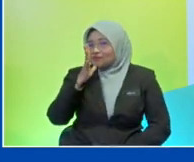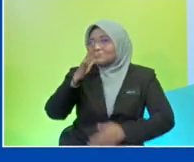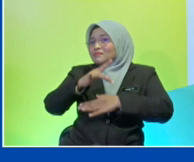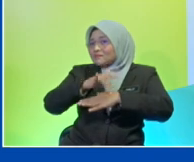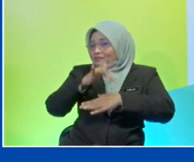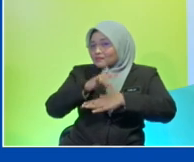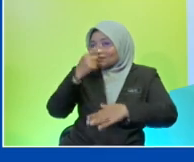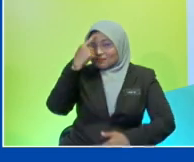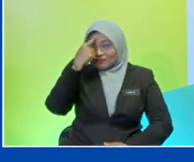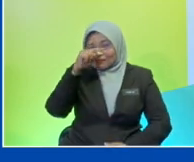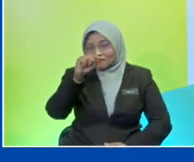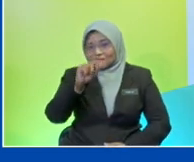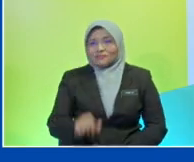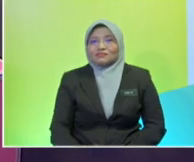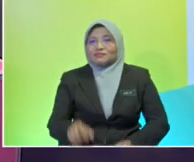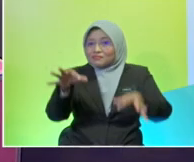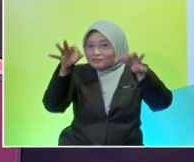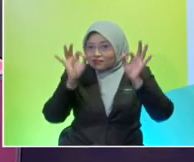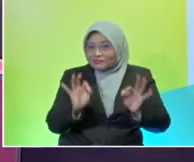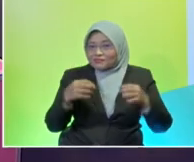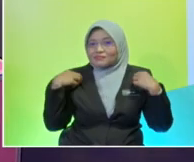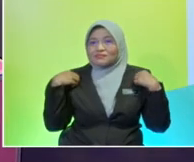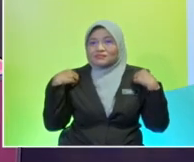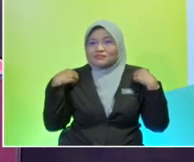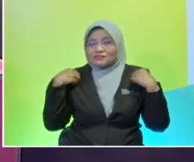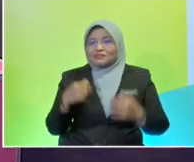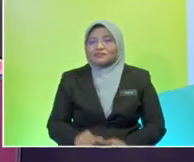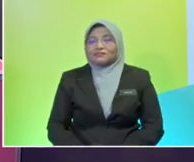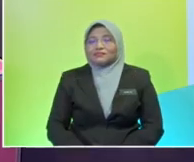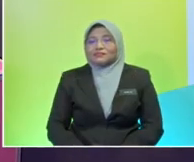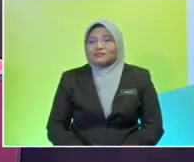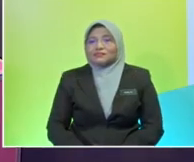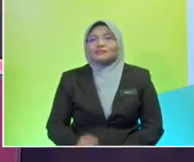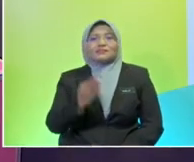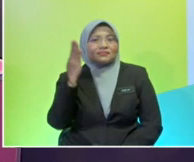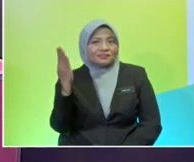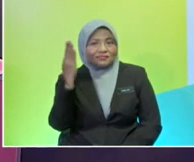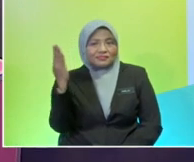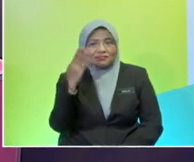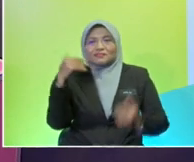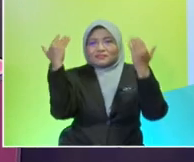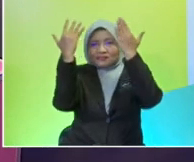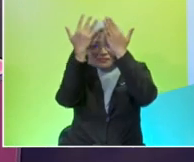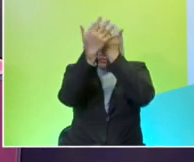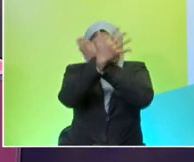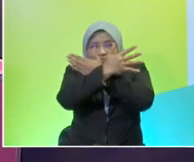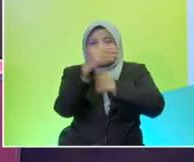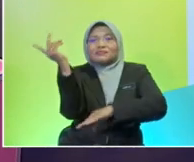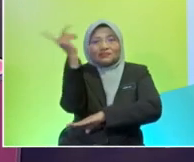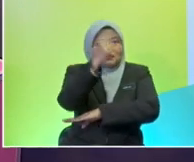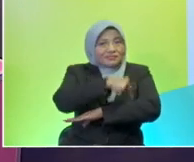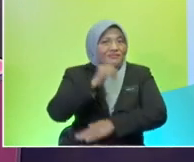angkat kain di jemuran kebiasaan cuaca mendung hari akan